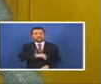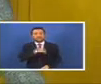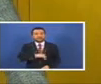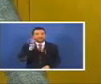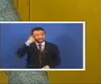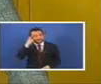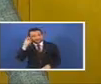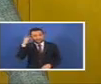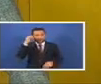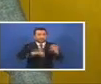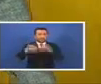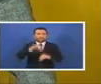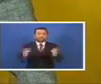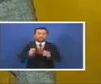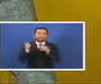cin fikirler buluyorlar.